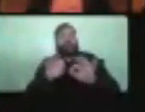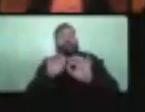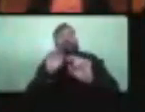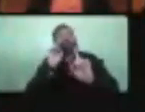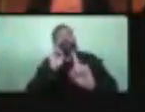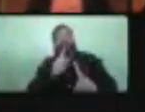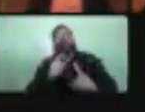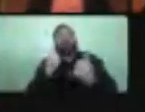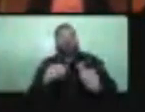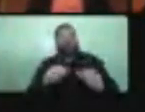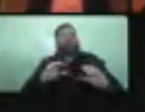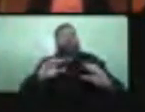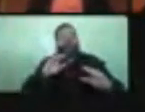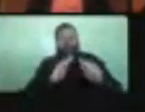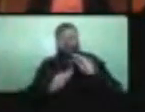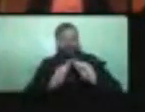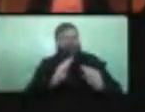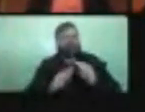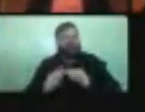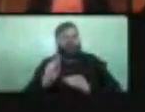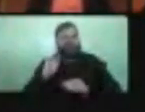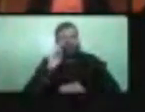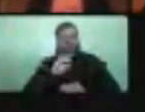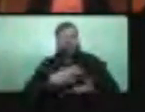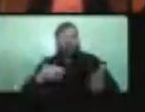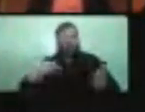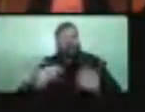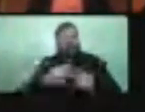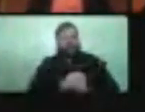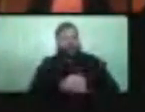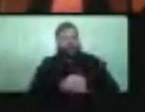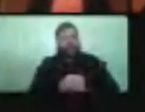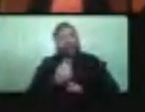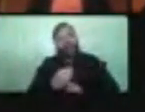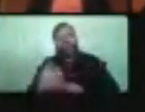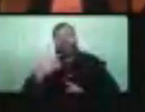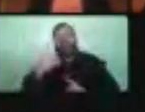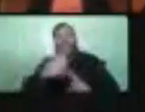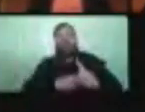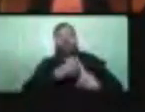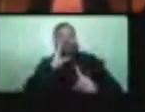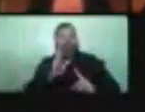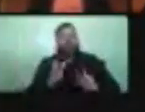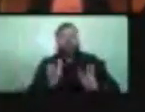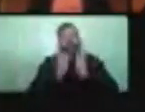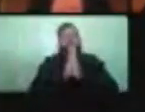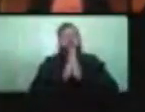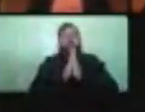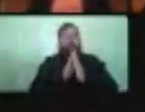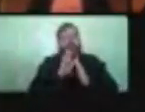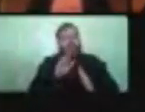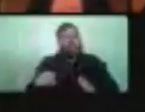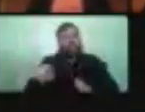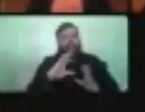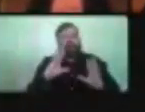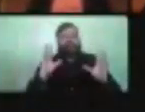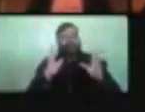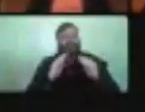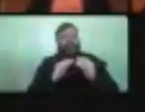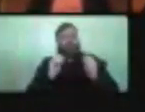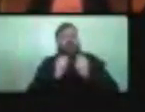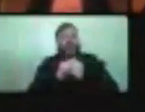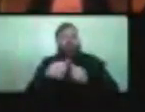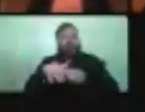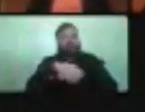za mustakabali wetu. Kwa hivyo tuta ridhaa yenu kuweza